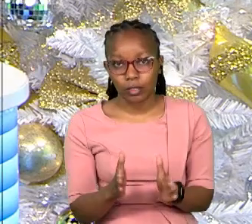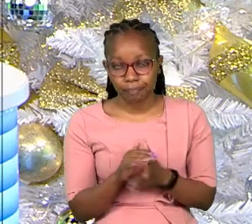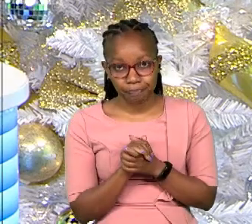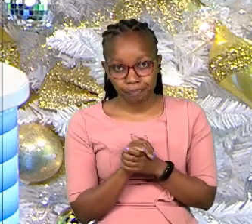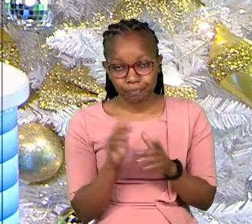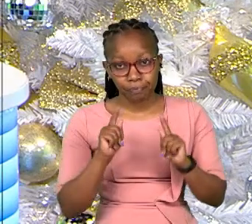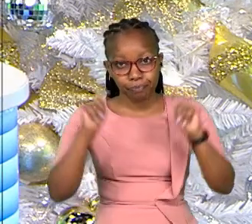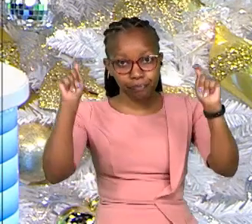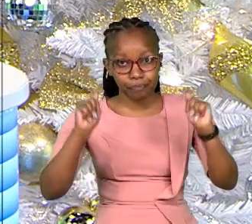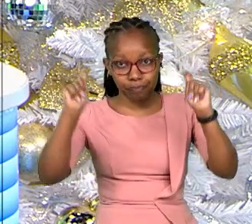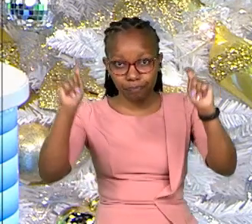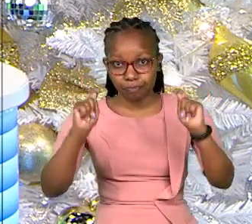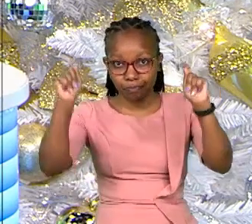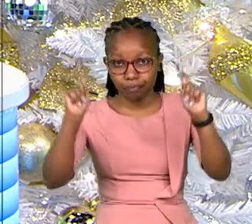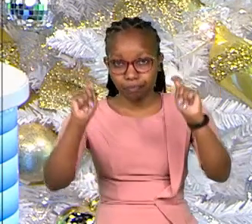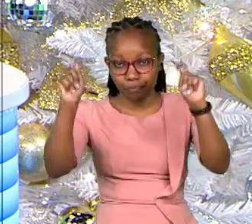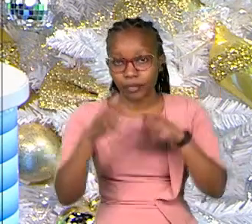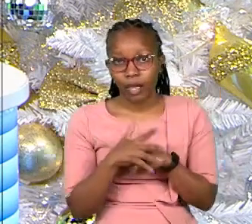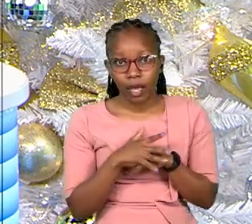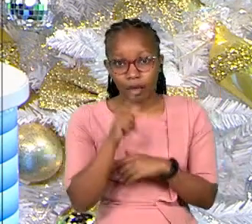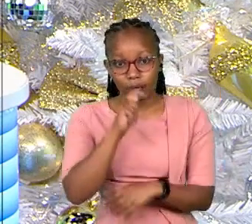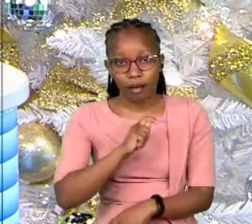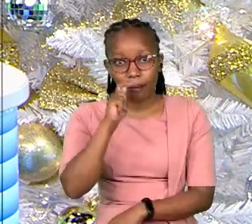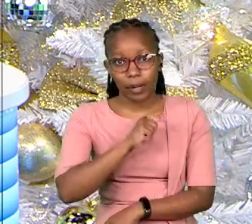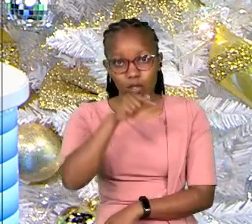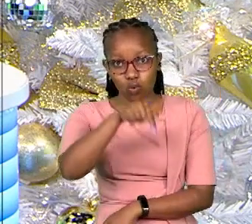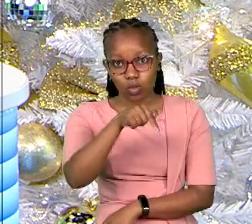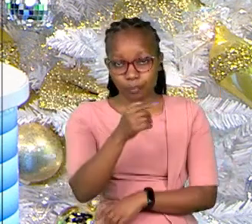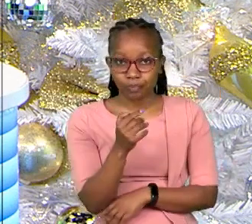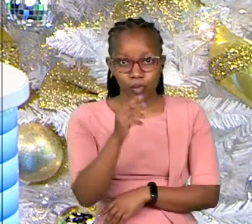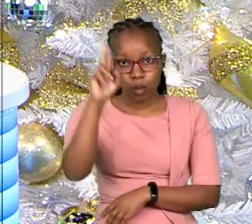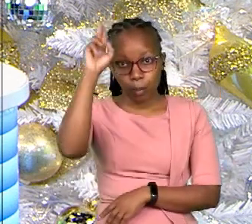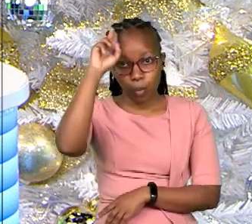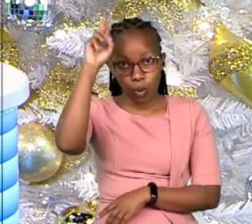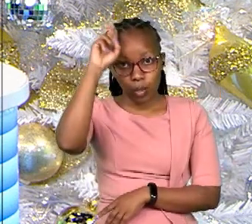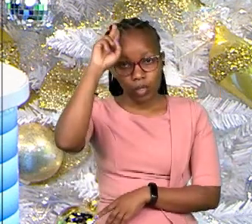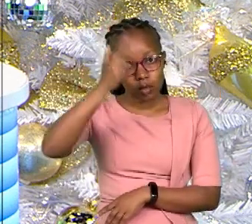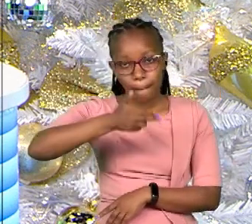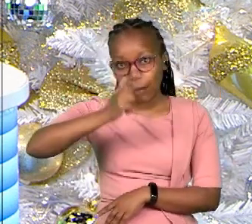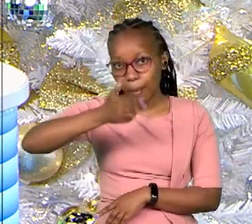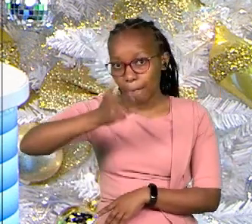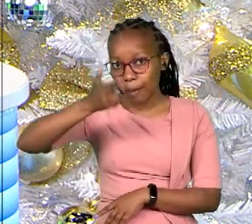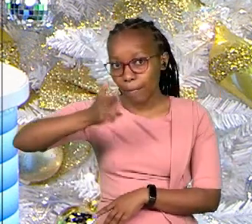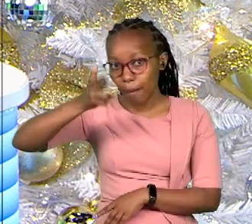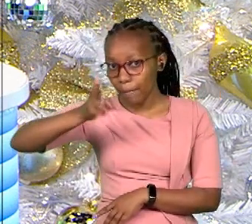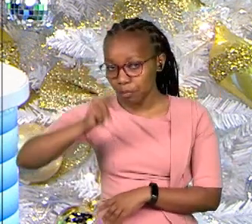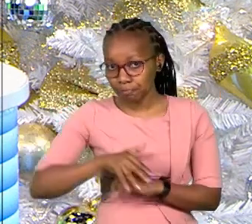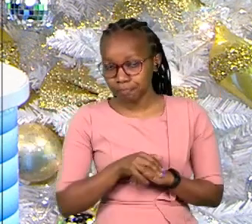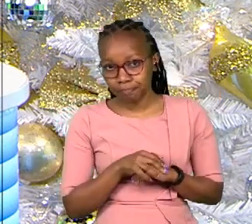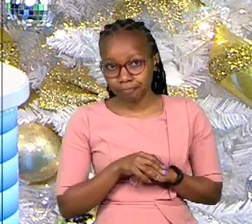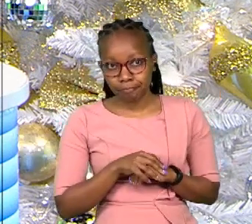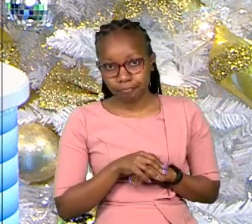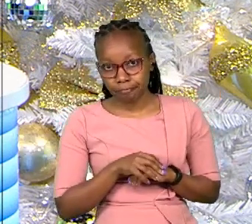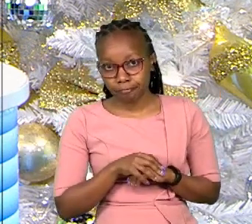Maandamano yameshuhudiwa leo katika eneo la Kabete hapa jijini Nairobi baada ya afisa mmoja wa polisi kufyatua risasi shaghala baghala kwa